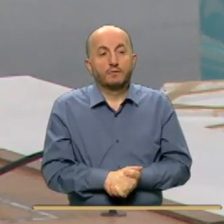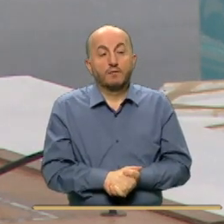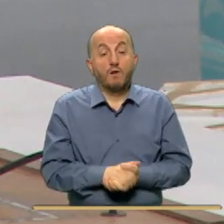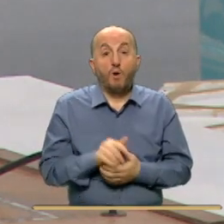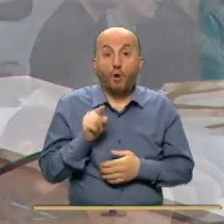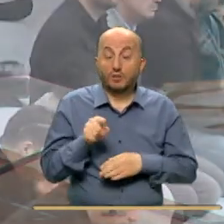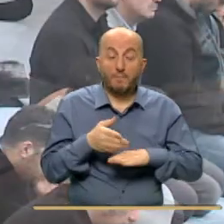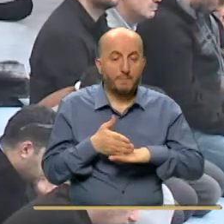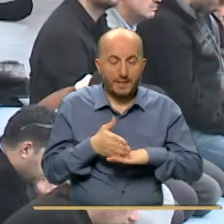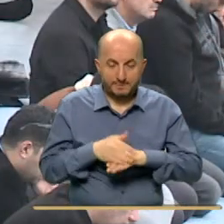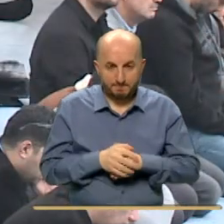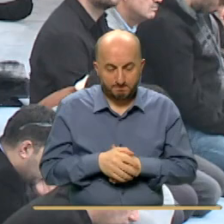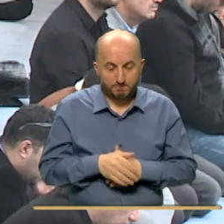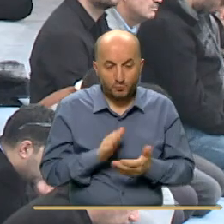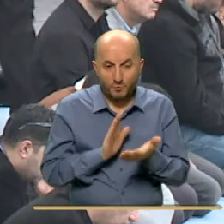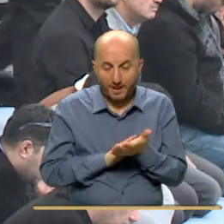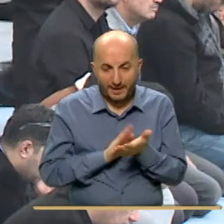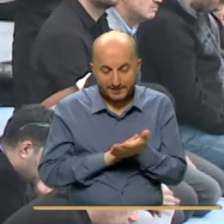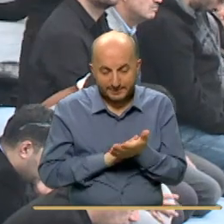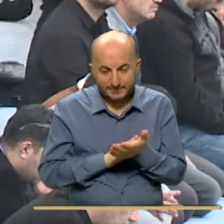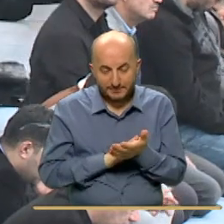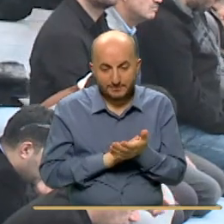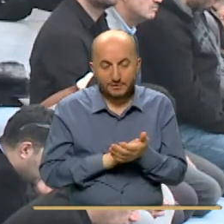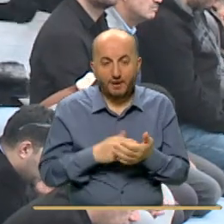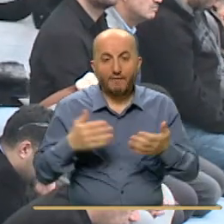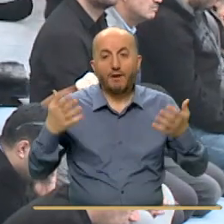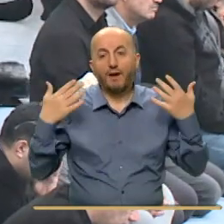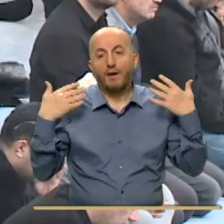Onun için bu mübarek iklimde